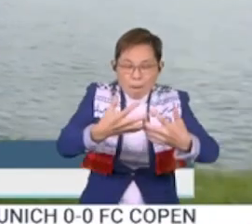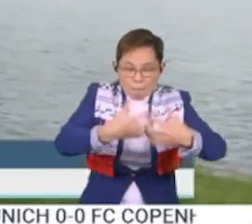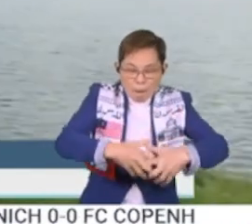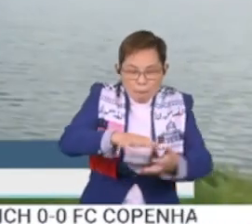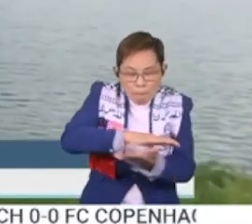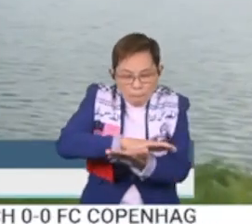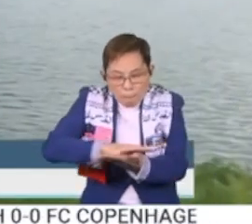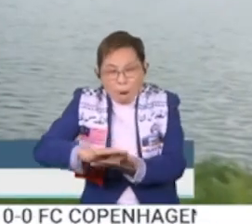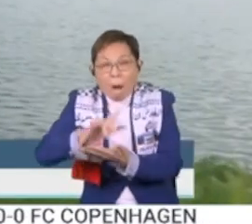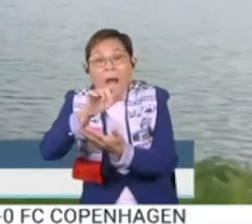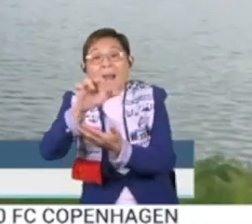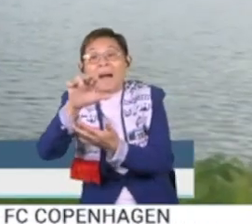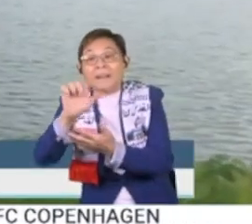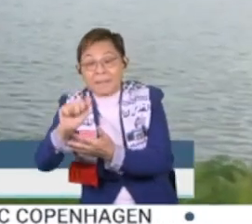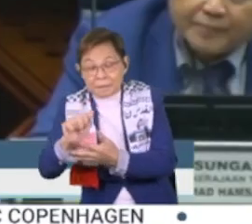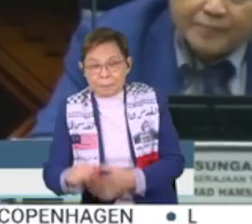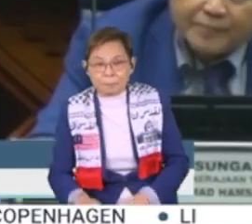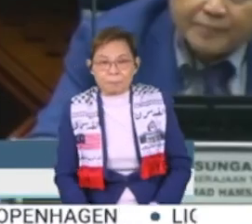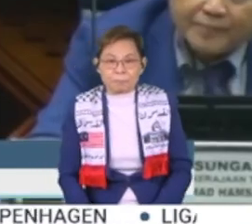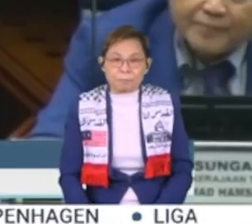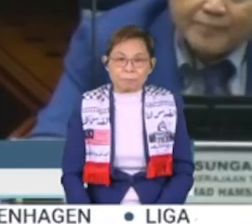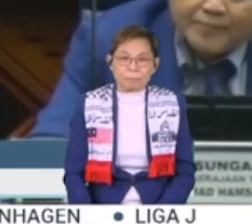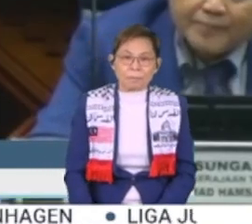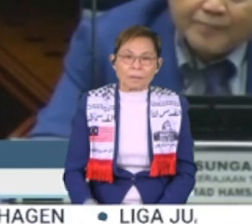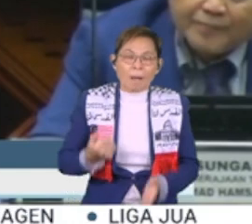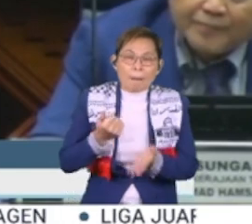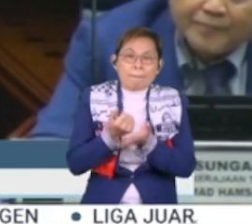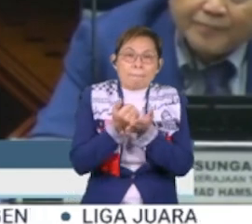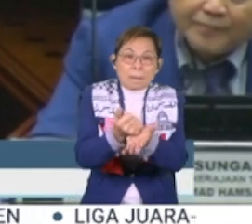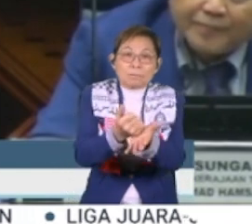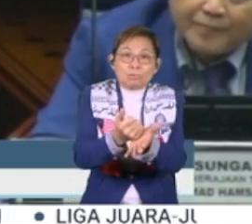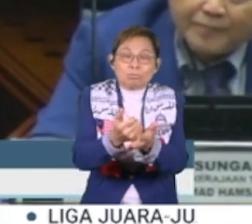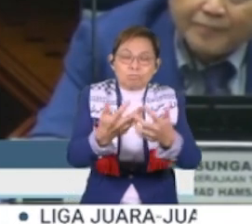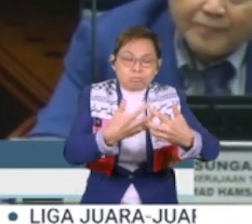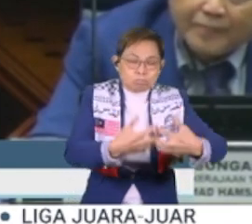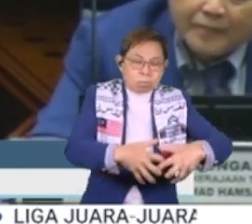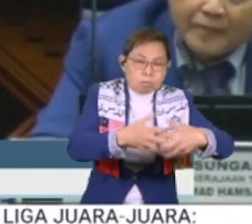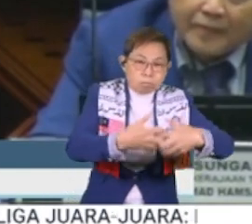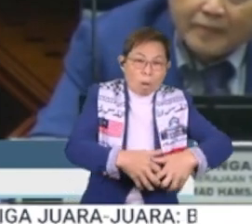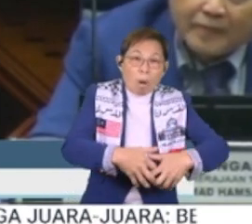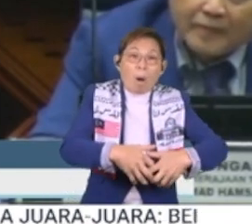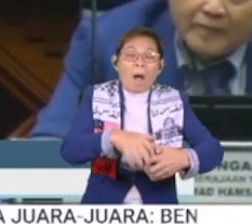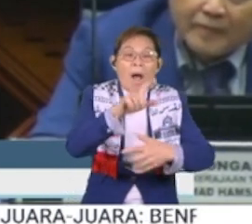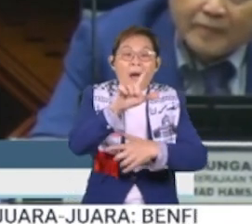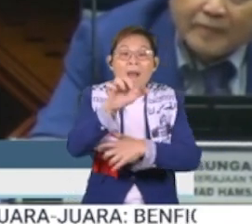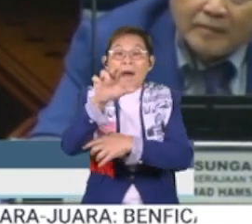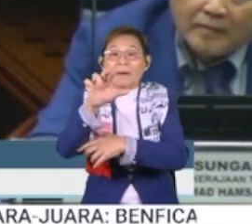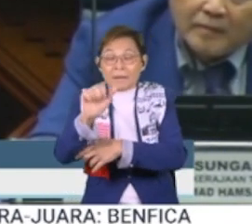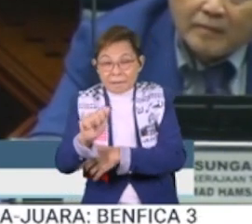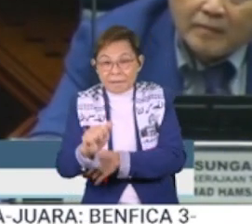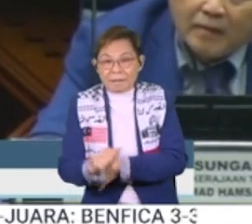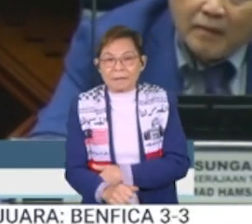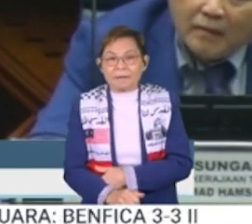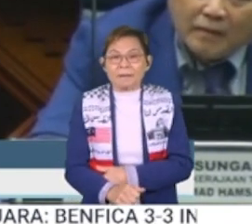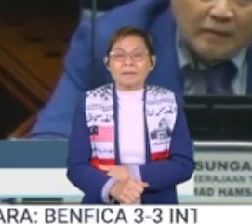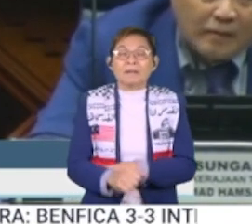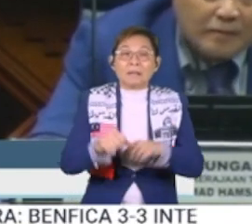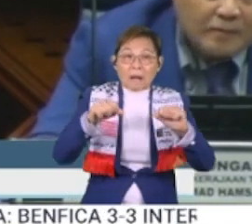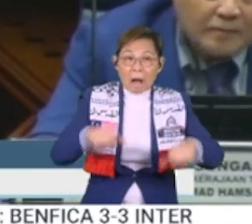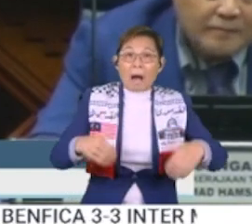pembinaan muka sauk baharu mereka bantukji air rawatan baru dengan kapasiti